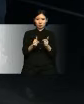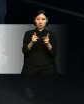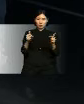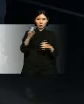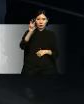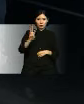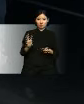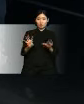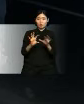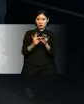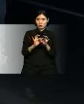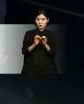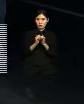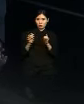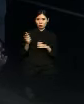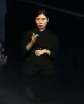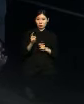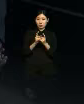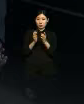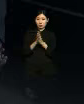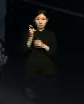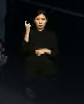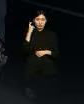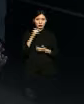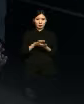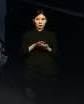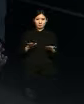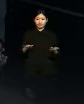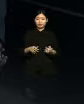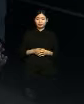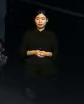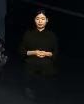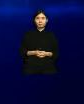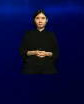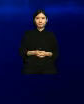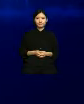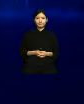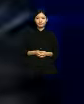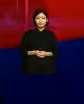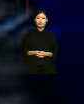광주시 관계자로부터 직접 들어보겠습니다. 계속해서 오용석 기자입니다.